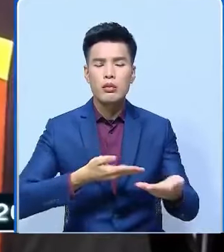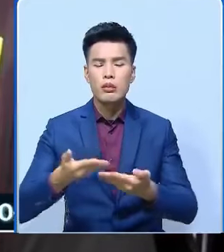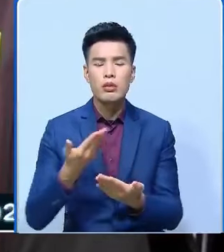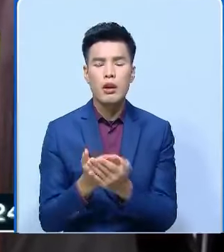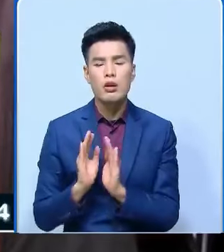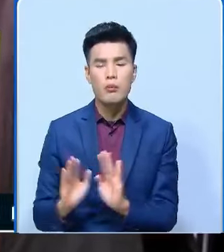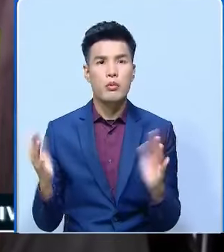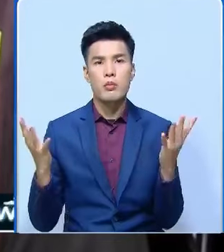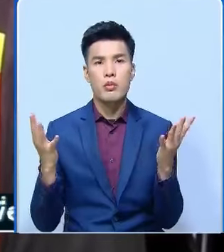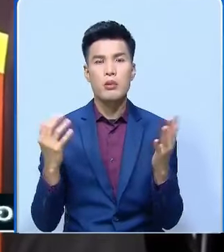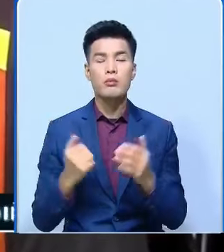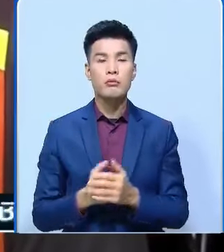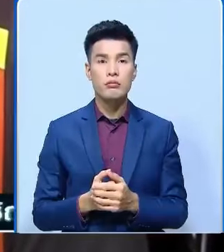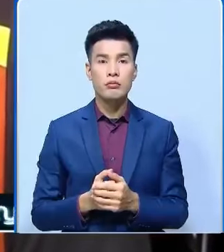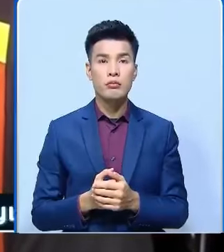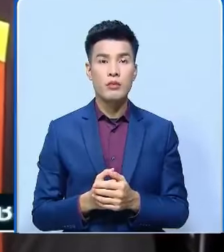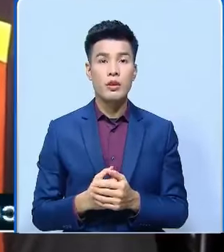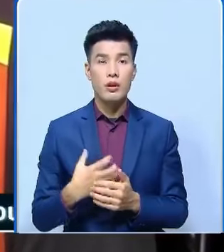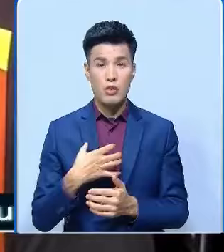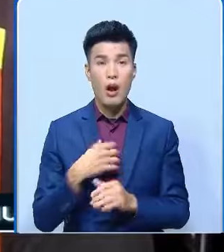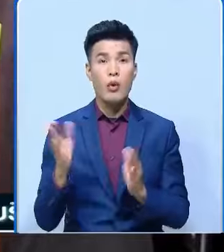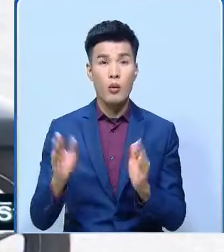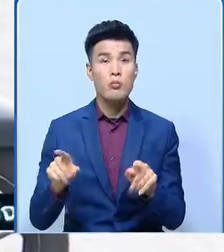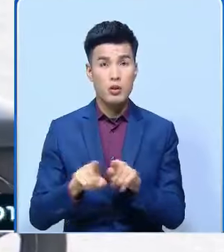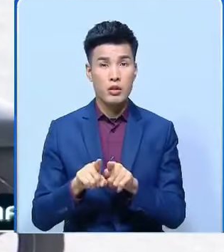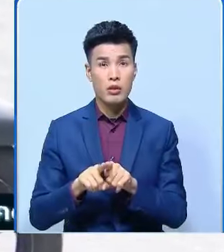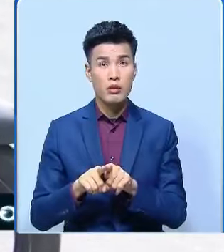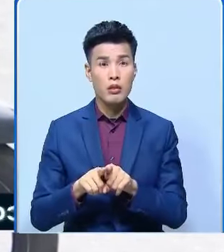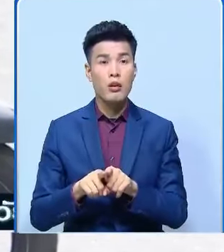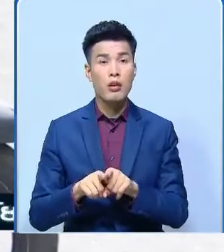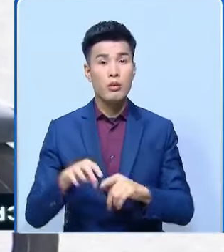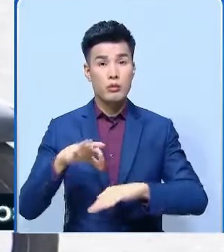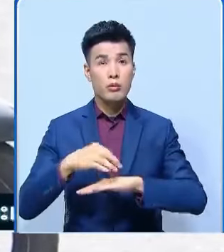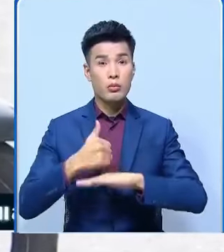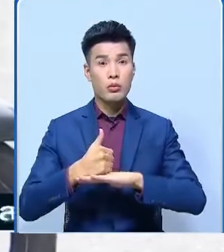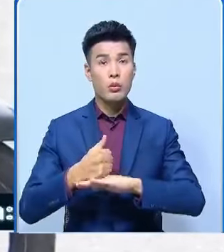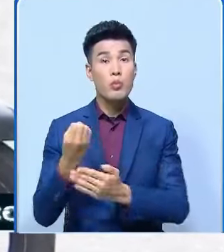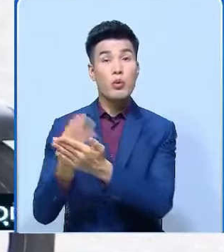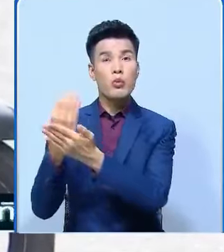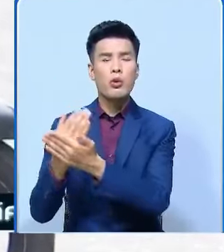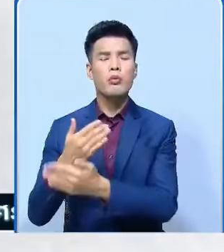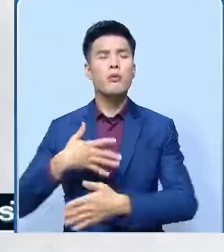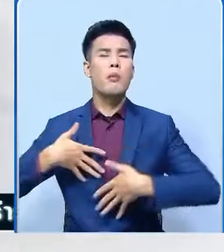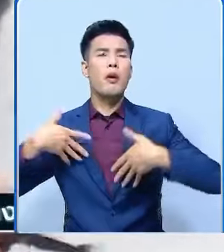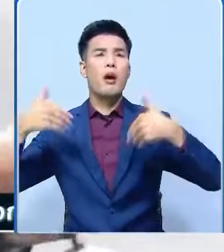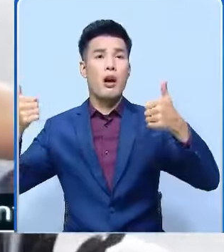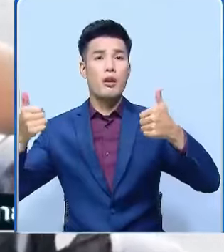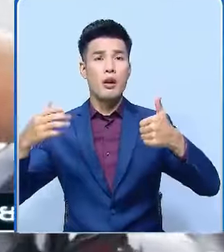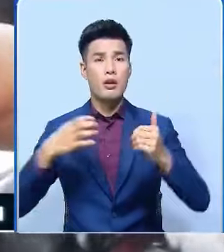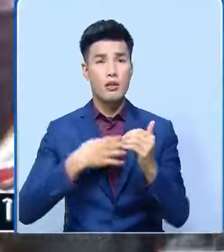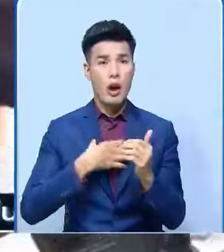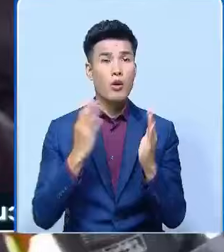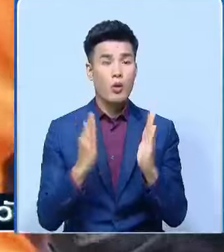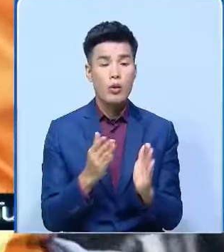ตอนนี ้อยากได้คนหัวอกเดียวกันมาเป็นรัฐมนตรีไอ้พวกรวยๆนั่งอยู่บนรถเบนซ์ก็ไม่อะไรถูกไหมอยากได้คนที่แบบ